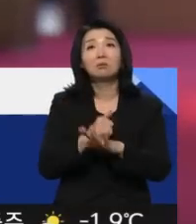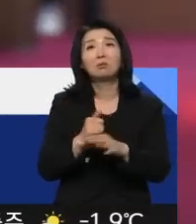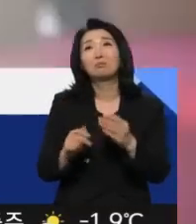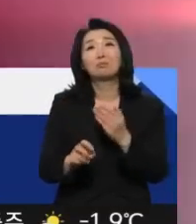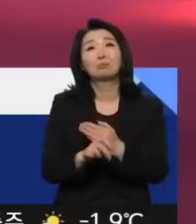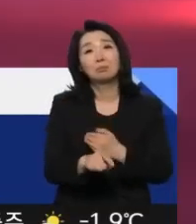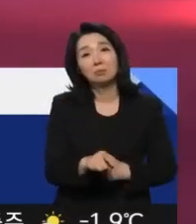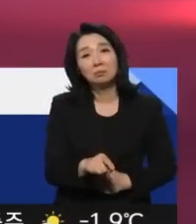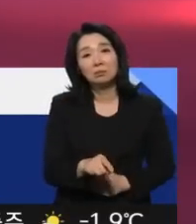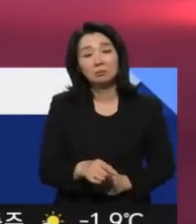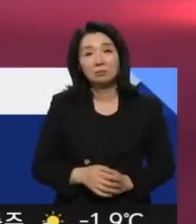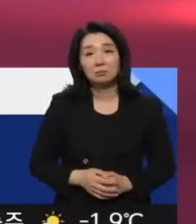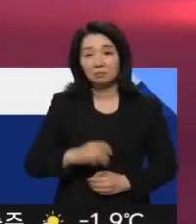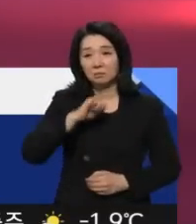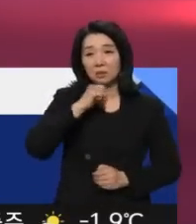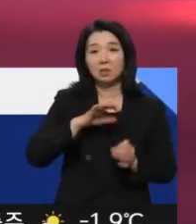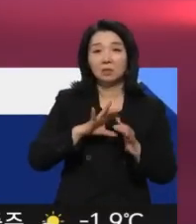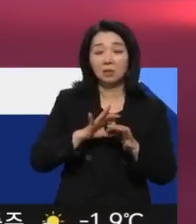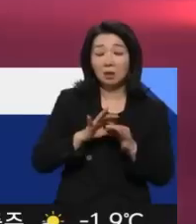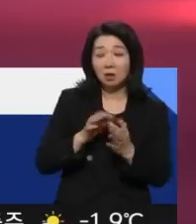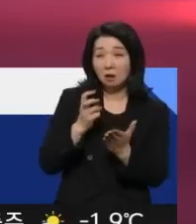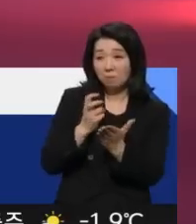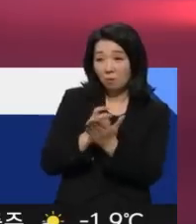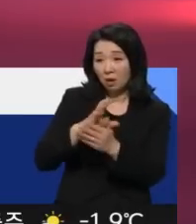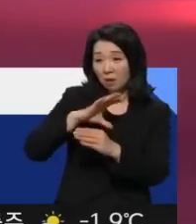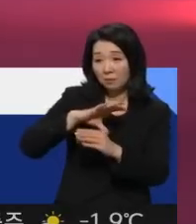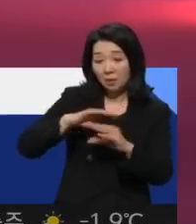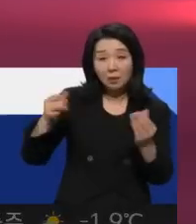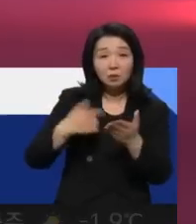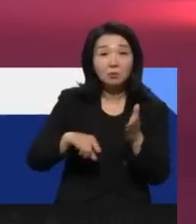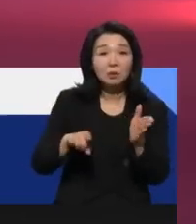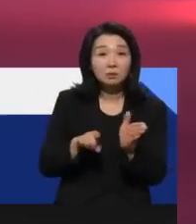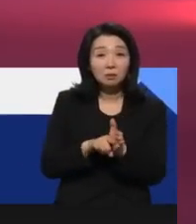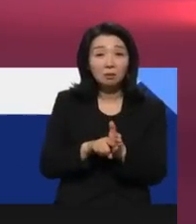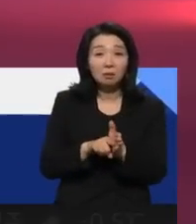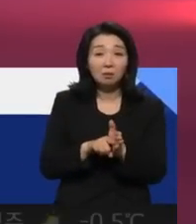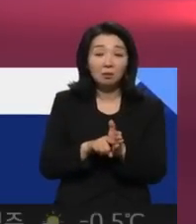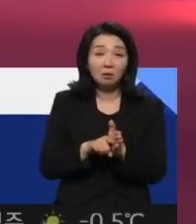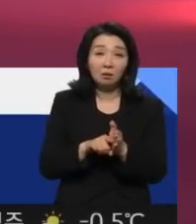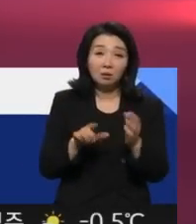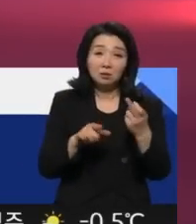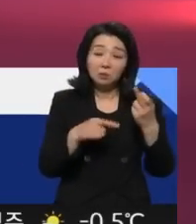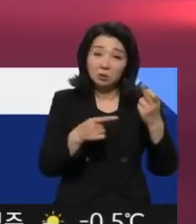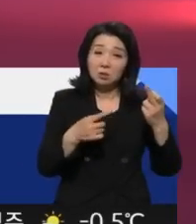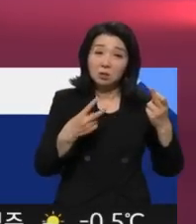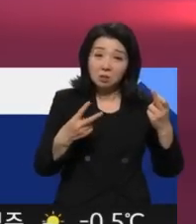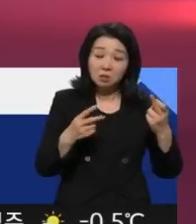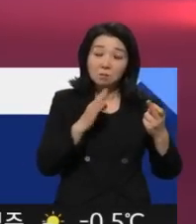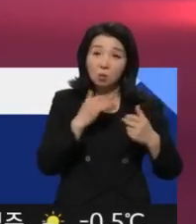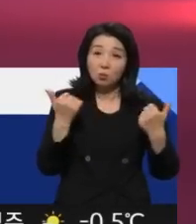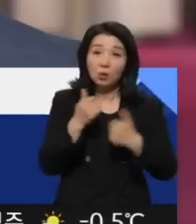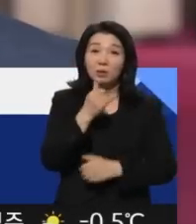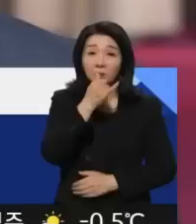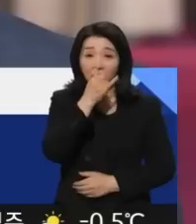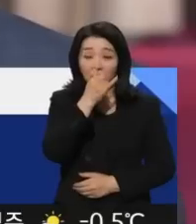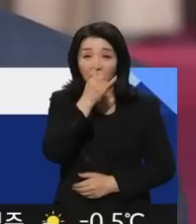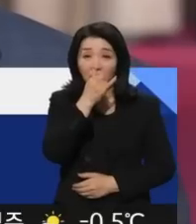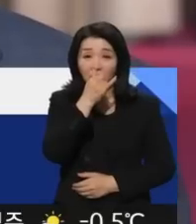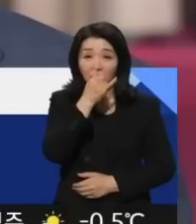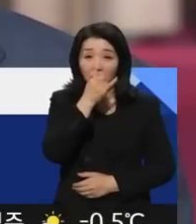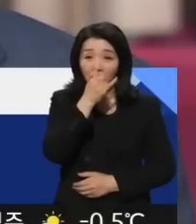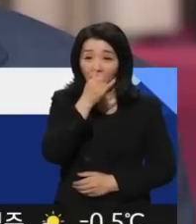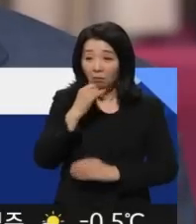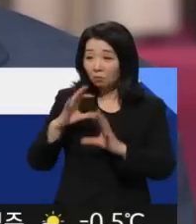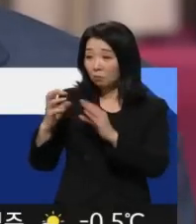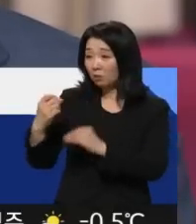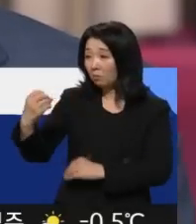때문에 예산안과 법안 처리를 위해서 1일과 2일 본회의를 잡아놓은 곳인데 말로는 계속